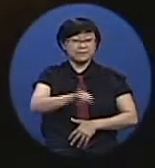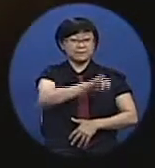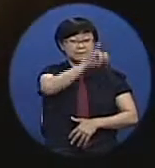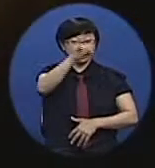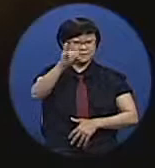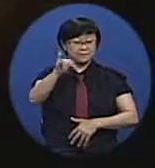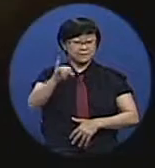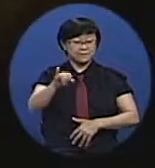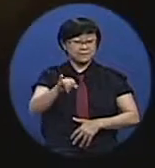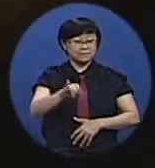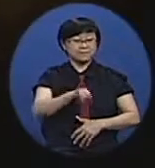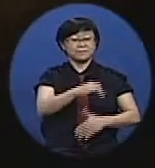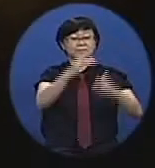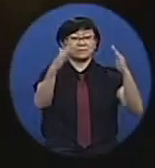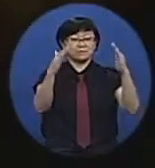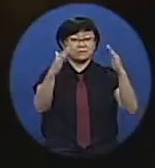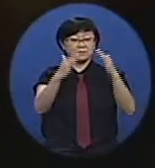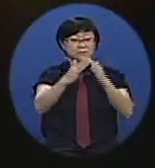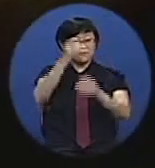광범위